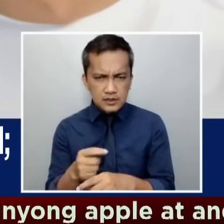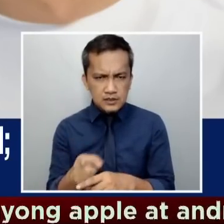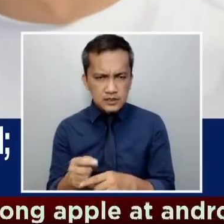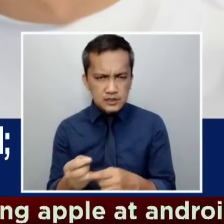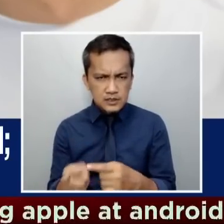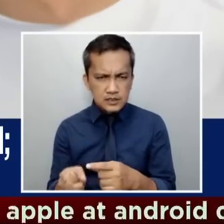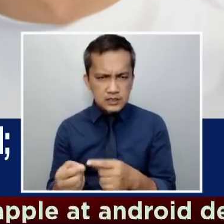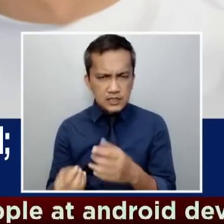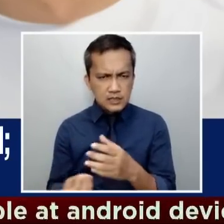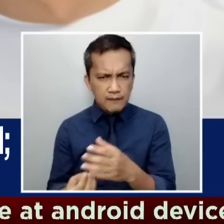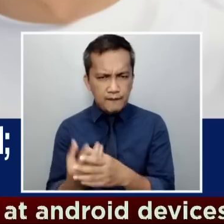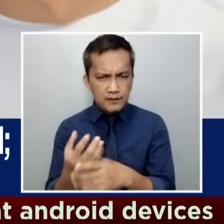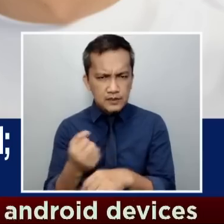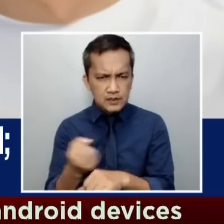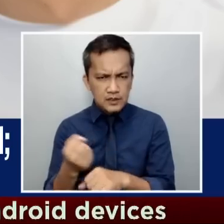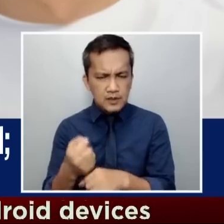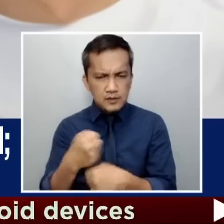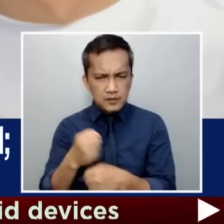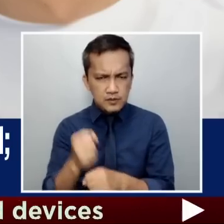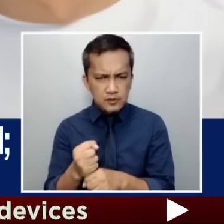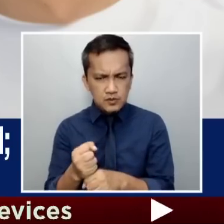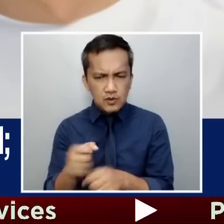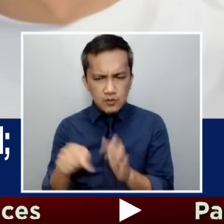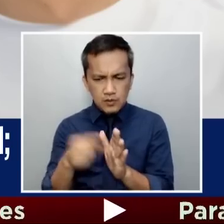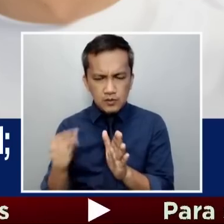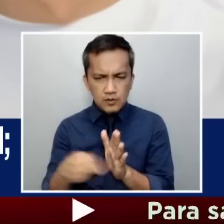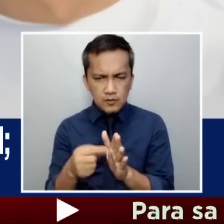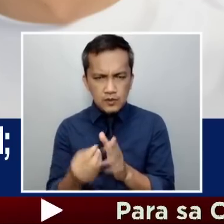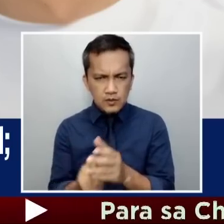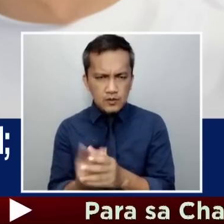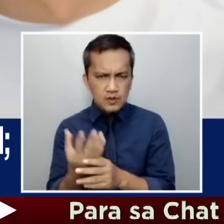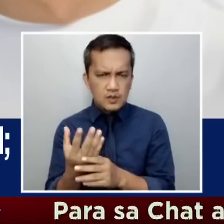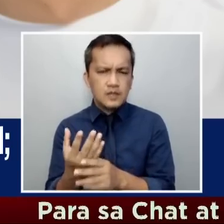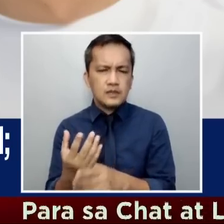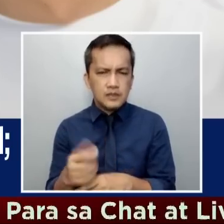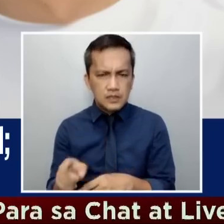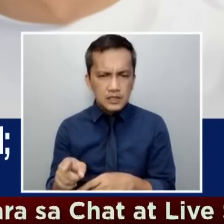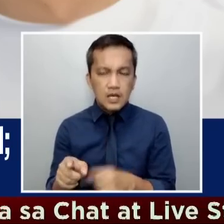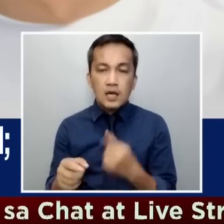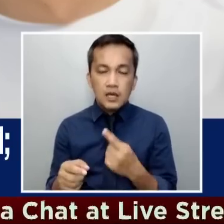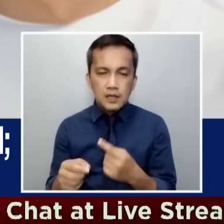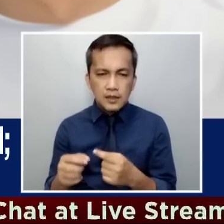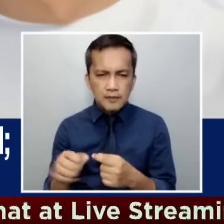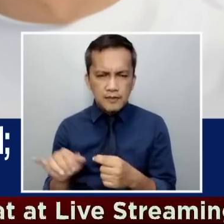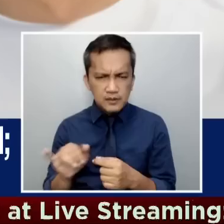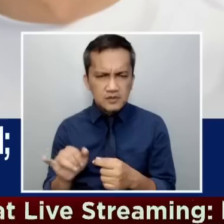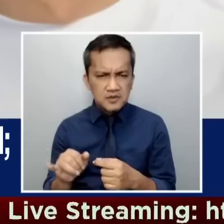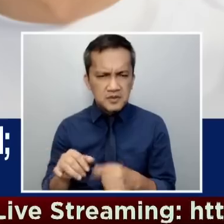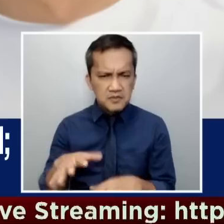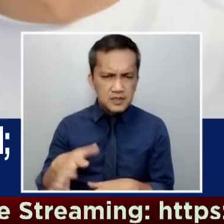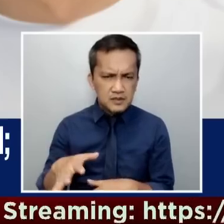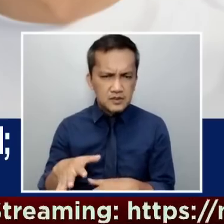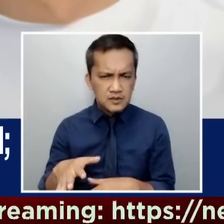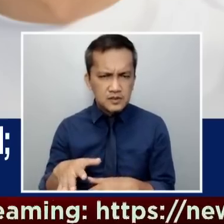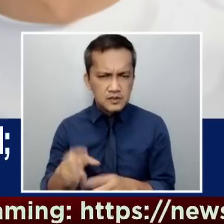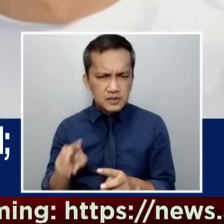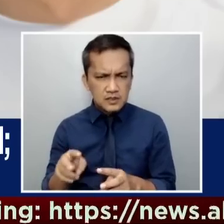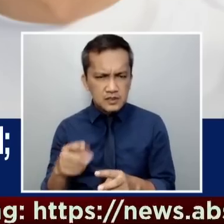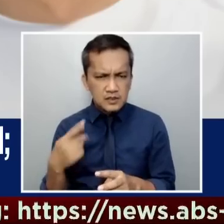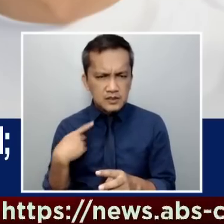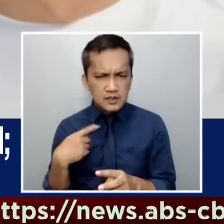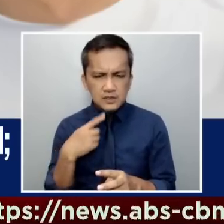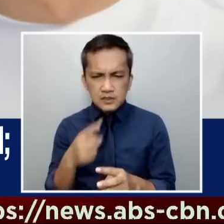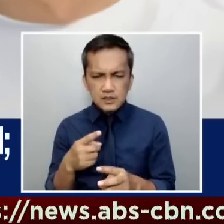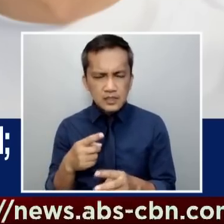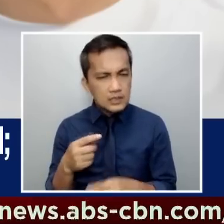meron siyang kinikreate ng mga pabukso-bukso na parang dumidihay. So mga short, pag medyo malaki yung volumes ng gas